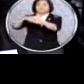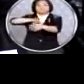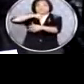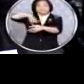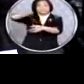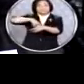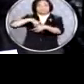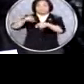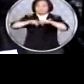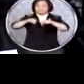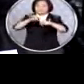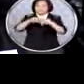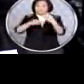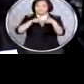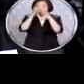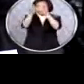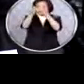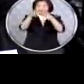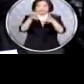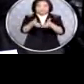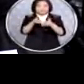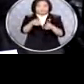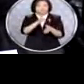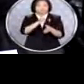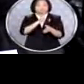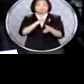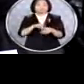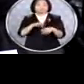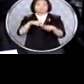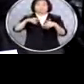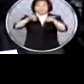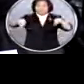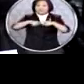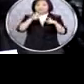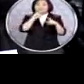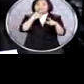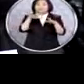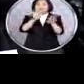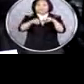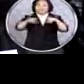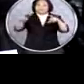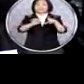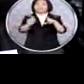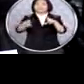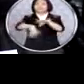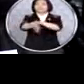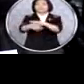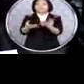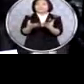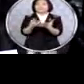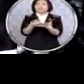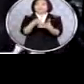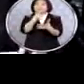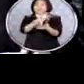重要的决定国家大政方向这个方针的政策，这样的一张空白支票会不会授权太过漫无限